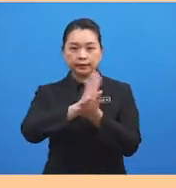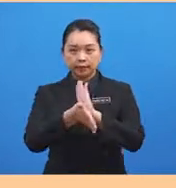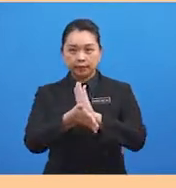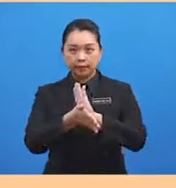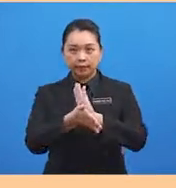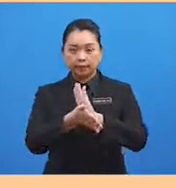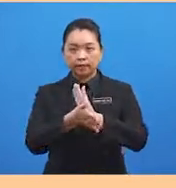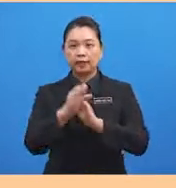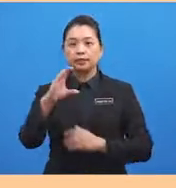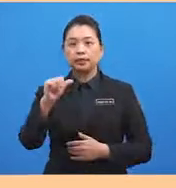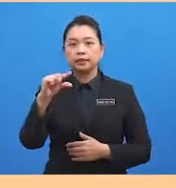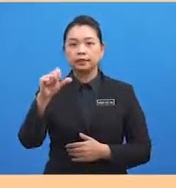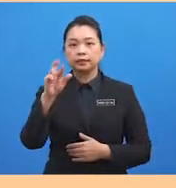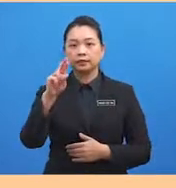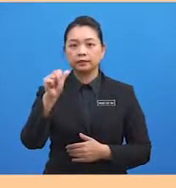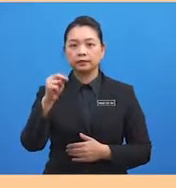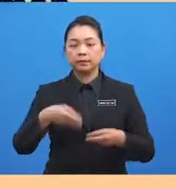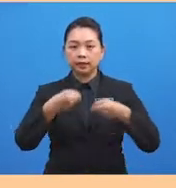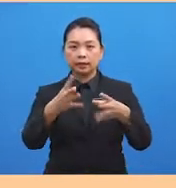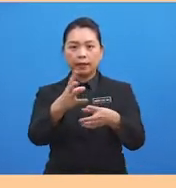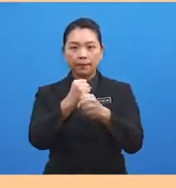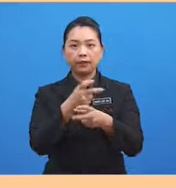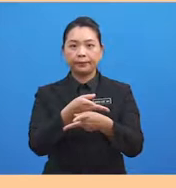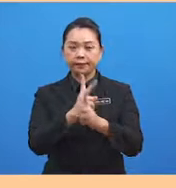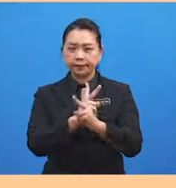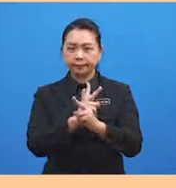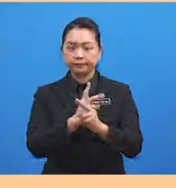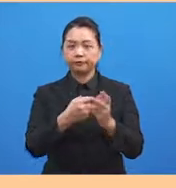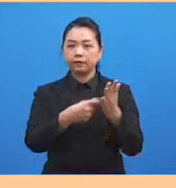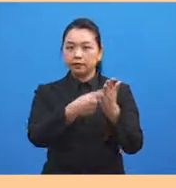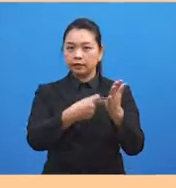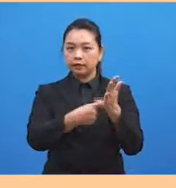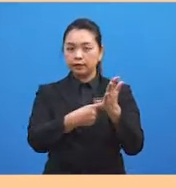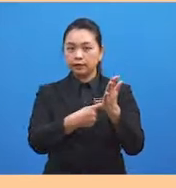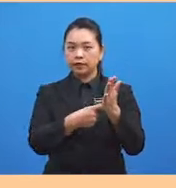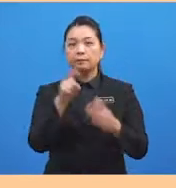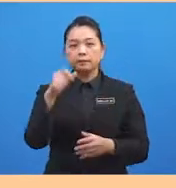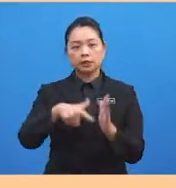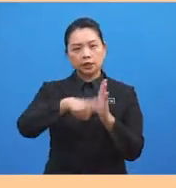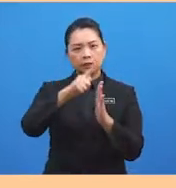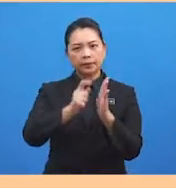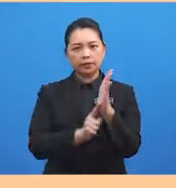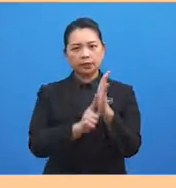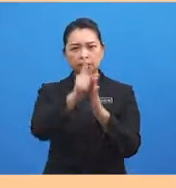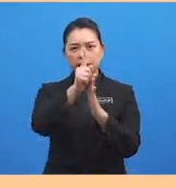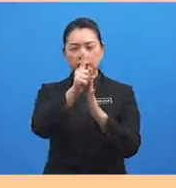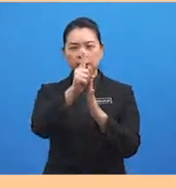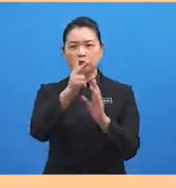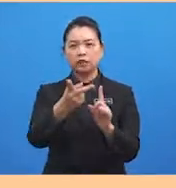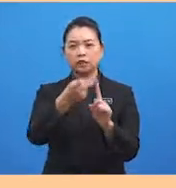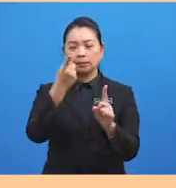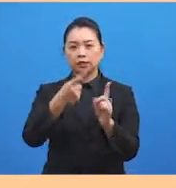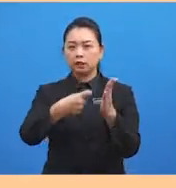bagi mendapatkan pinjaman. Nilai cagaran mestilah lebih tinggi